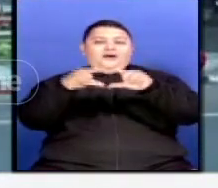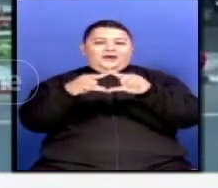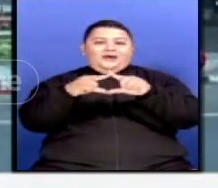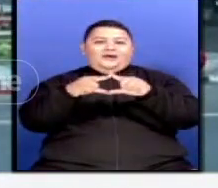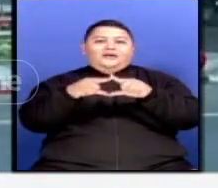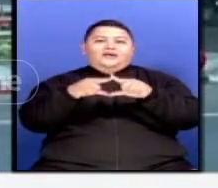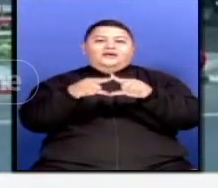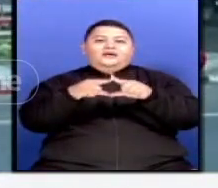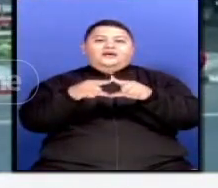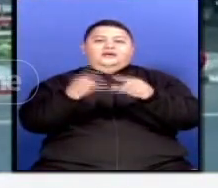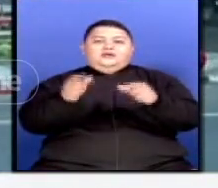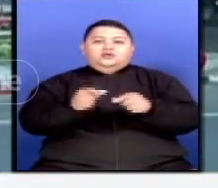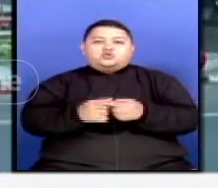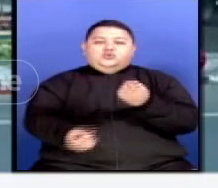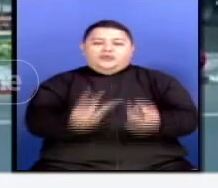diperabukan di ruang